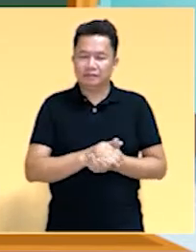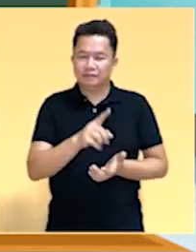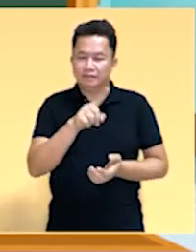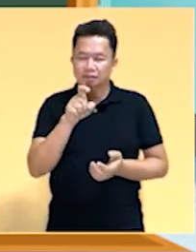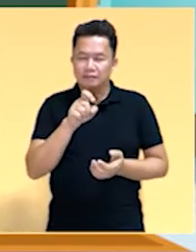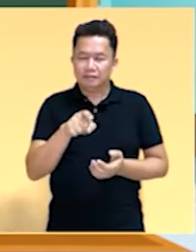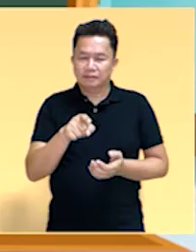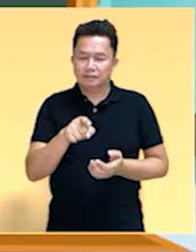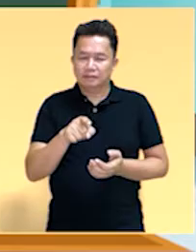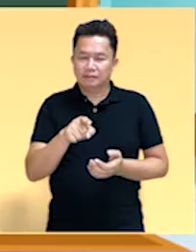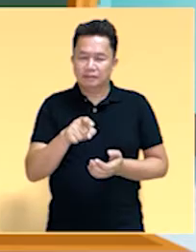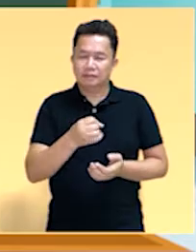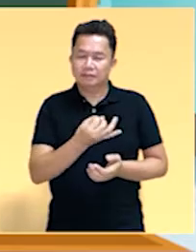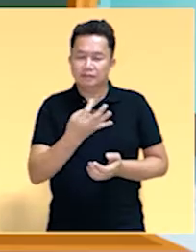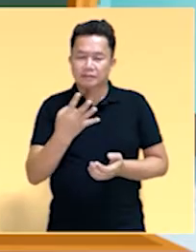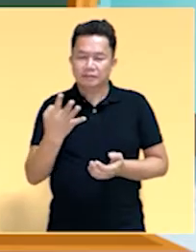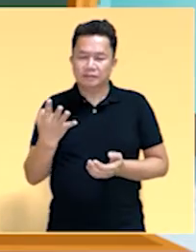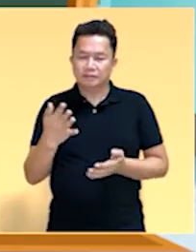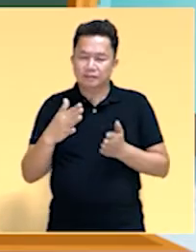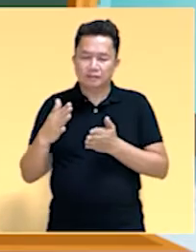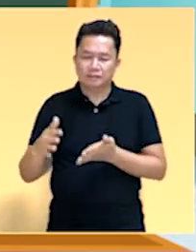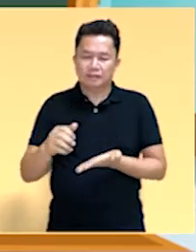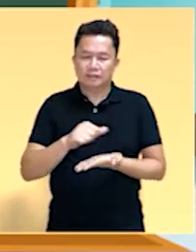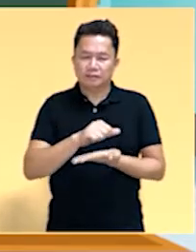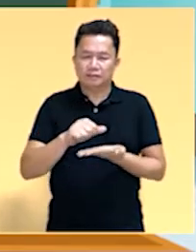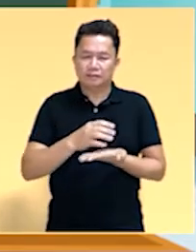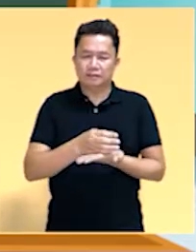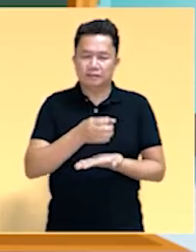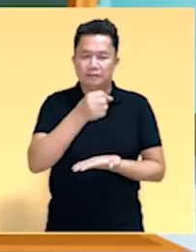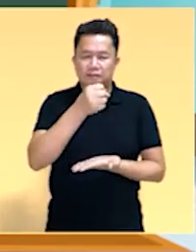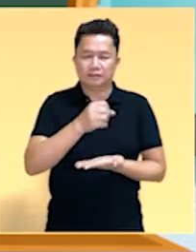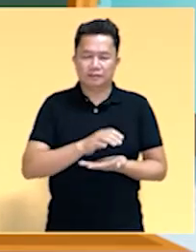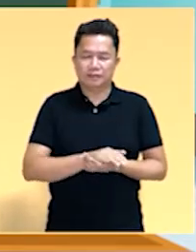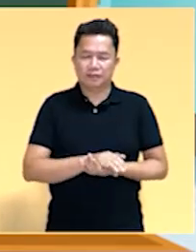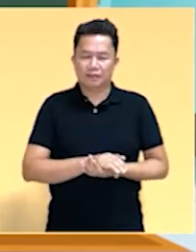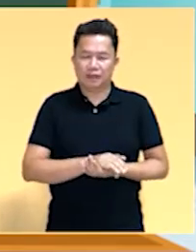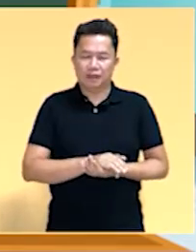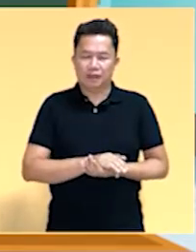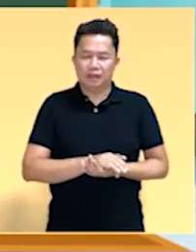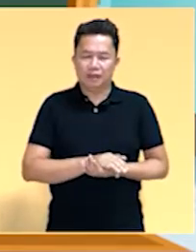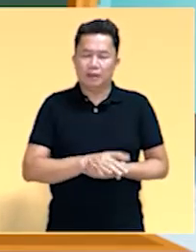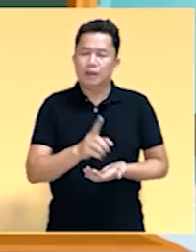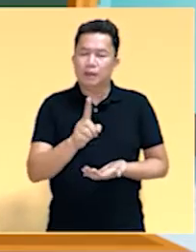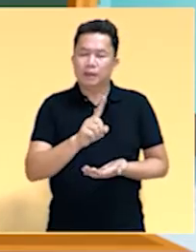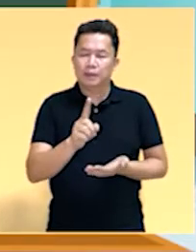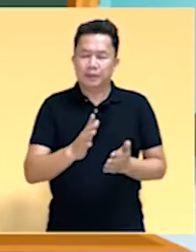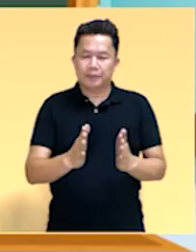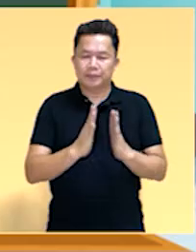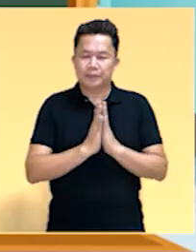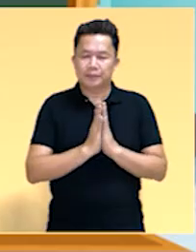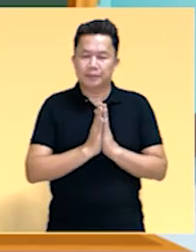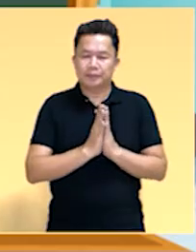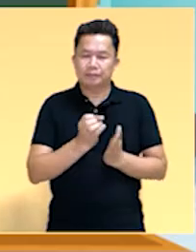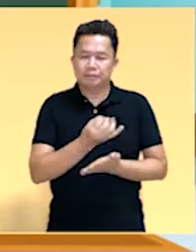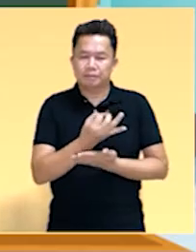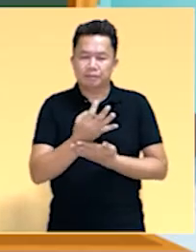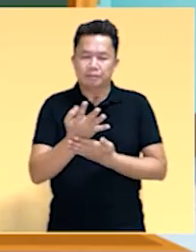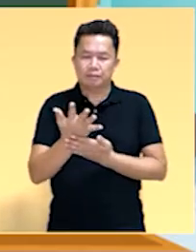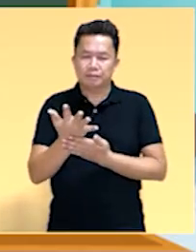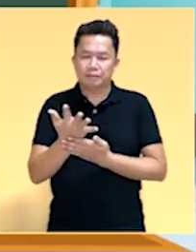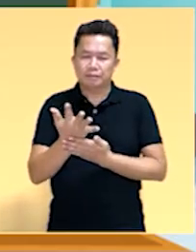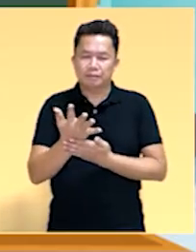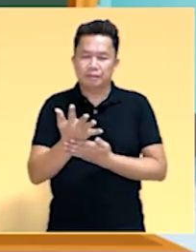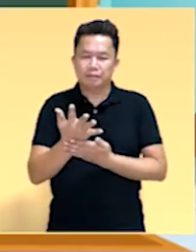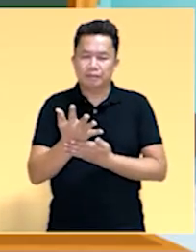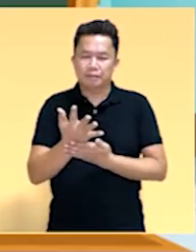tinatanong ay bilang ng mga natirang alcohol bottles. What is asked? Bilang ng mga